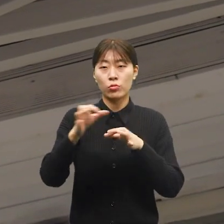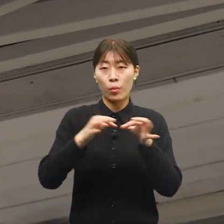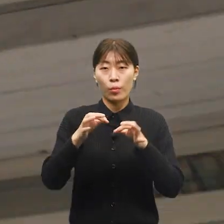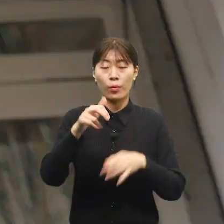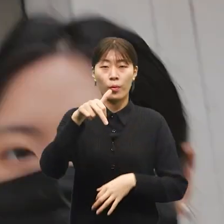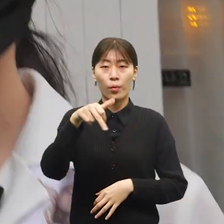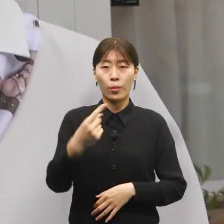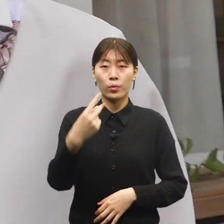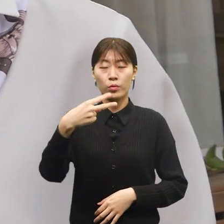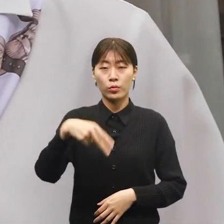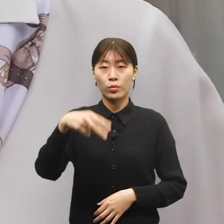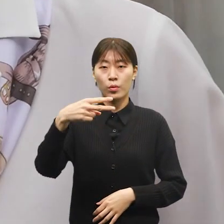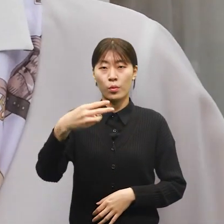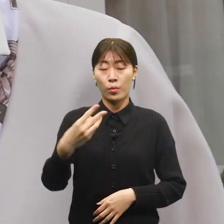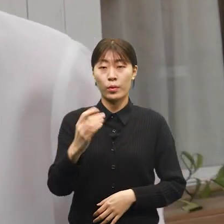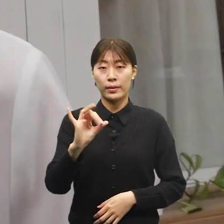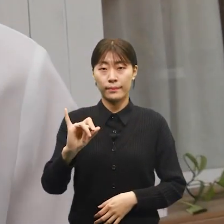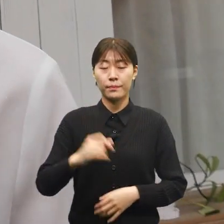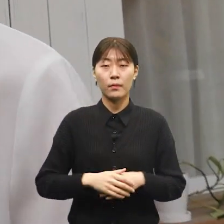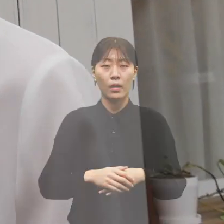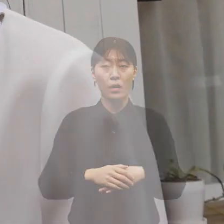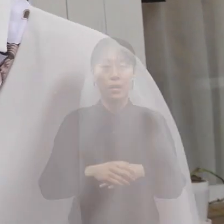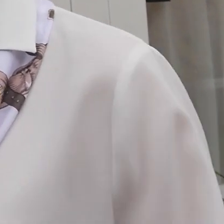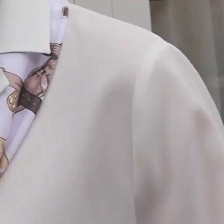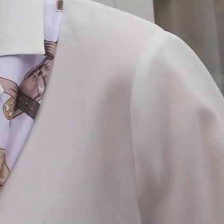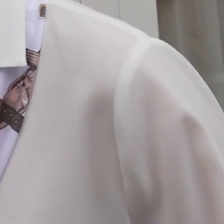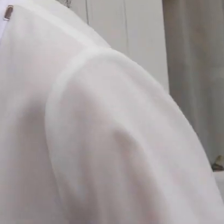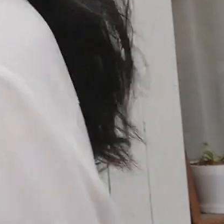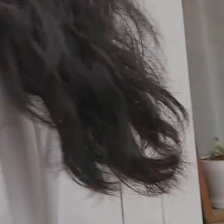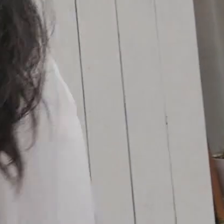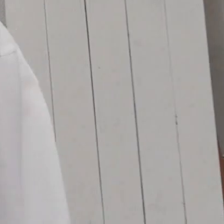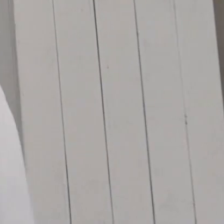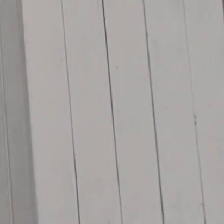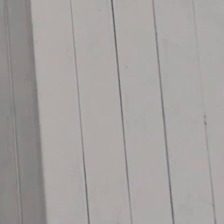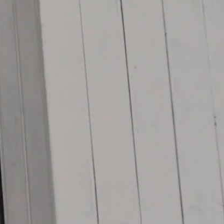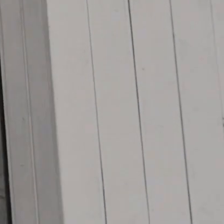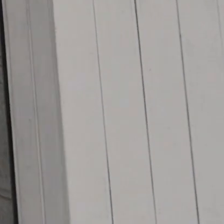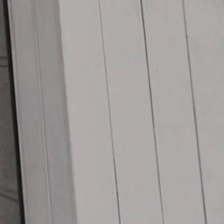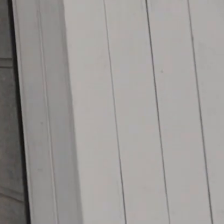가죽공방입니다. 자, 여기네요. 한번 들어가 볼까요?